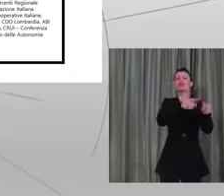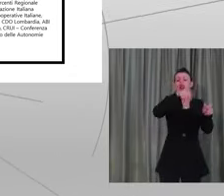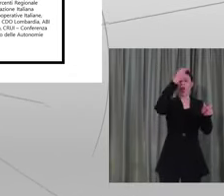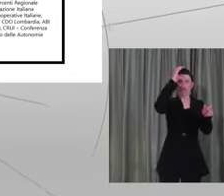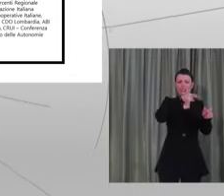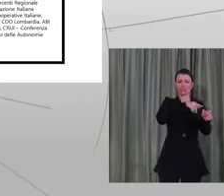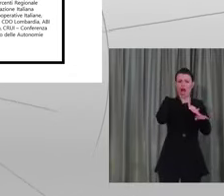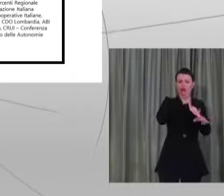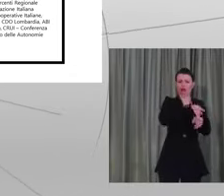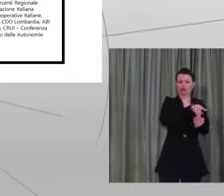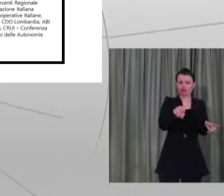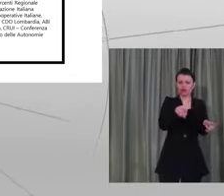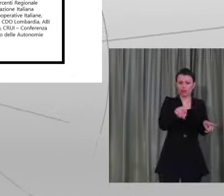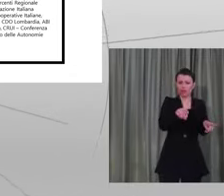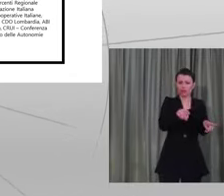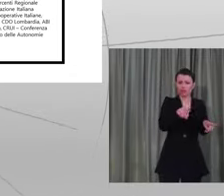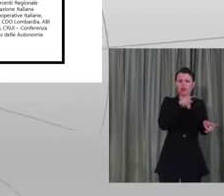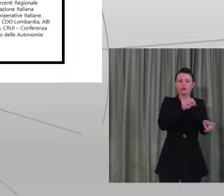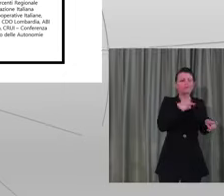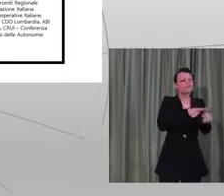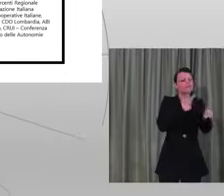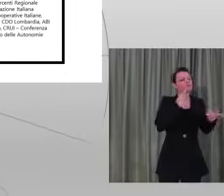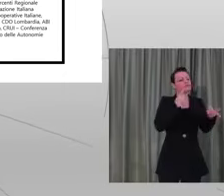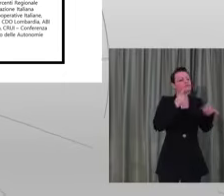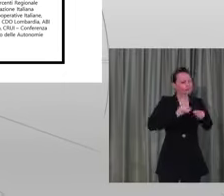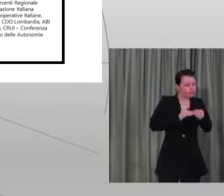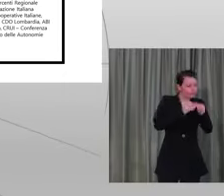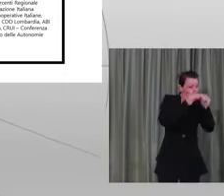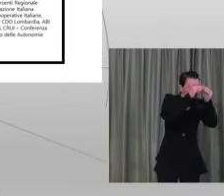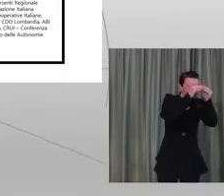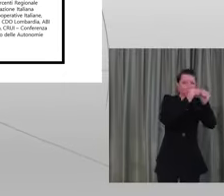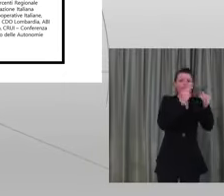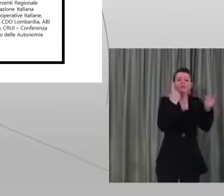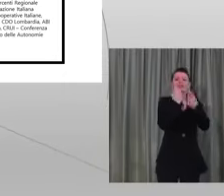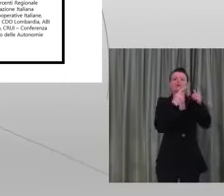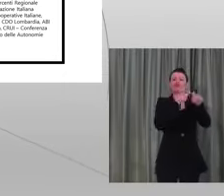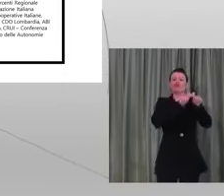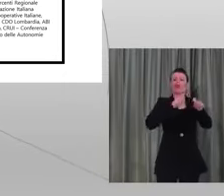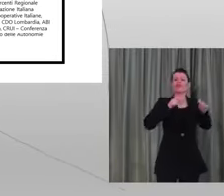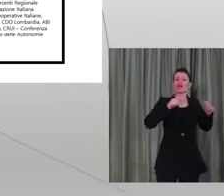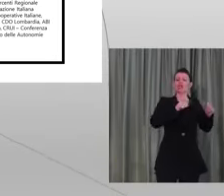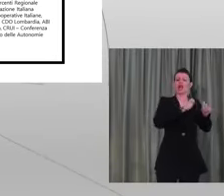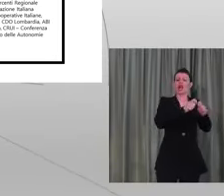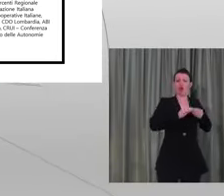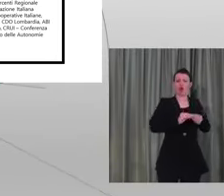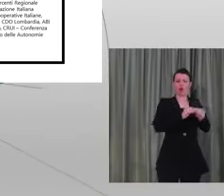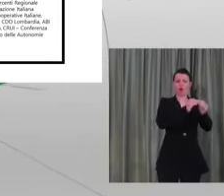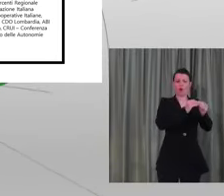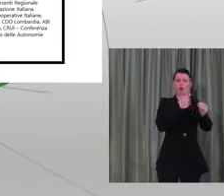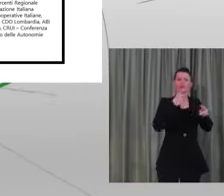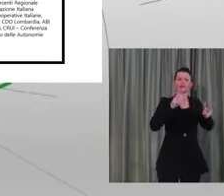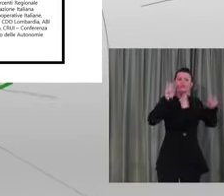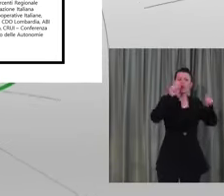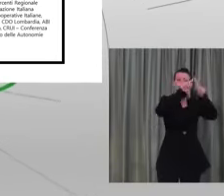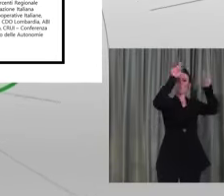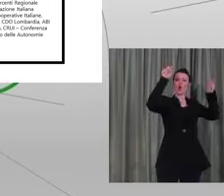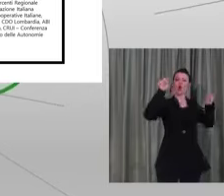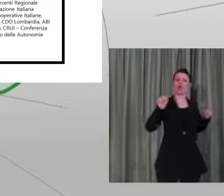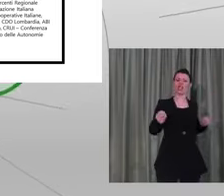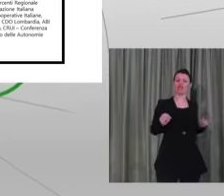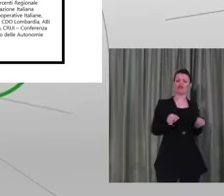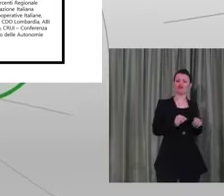entro cui poi l'università con un lavoro che è stato fatto per